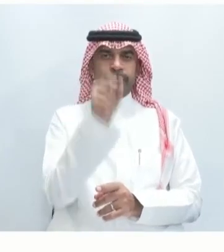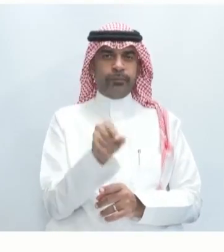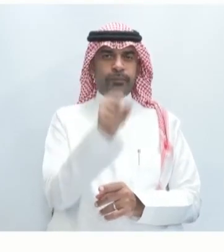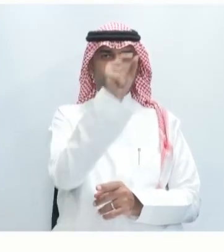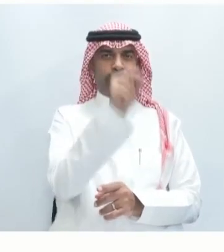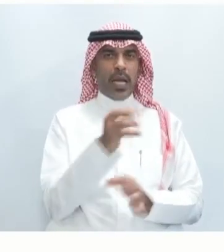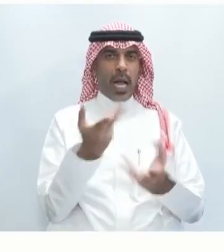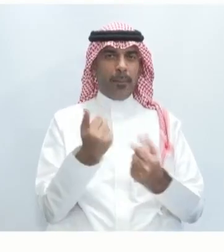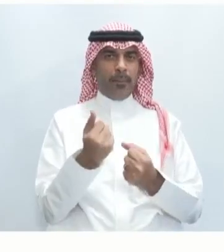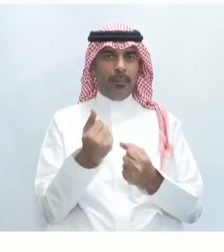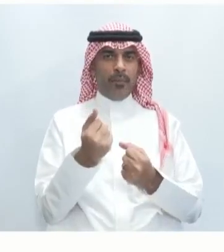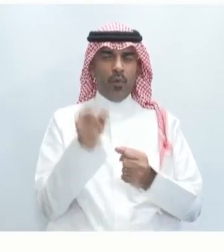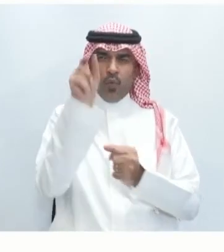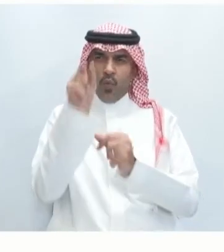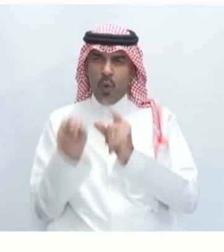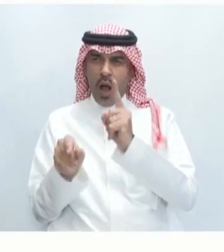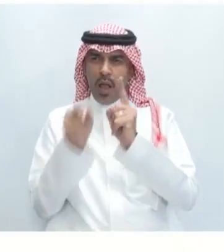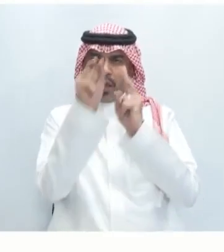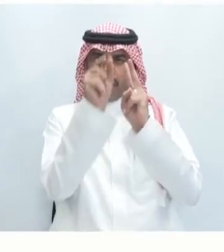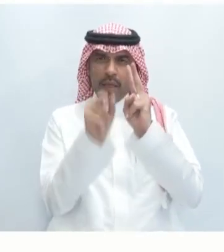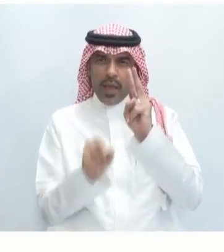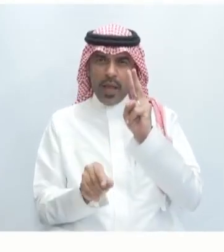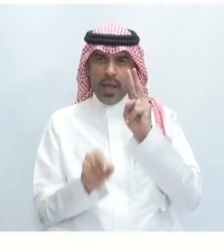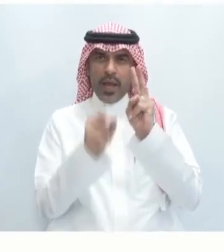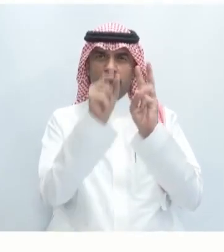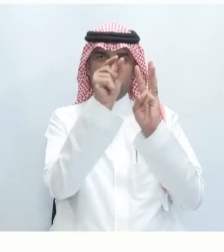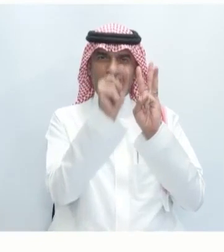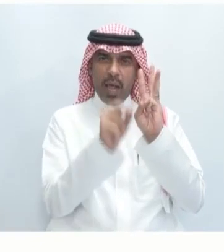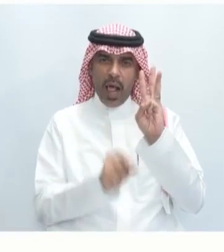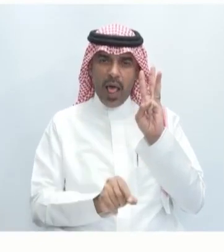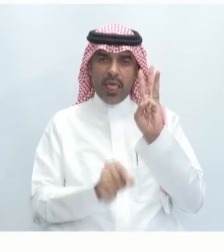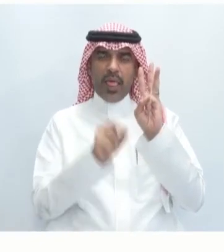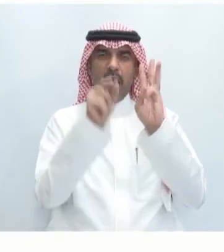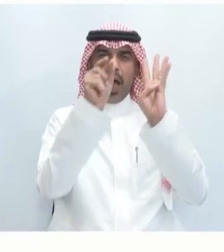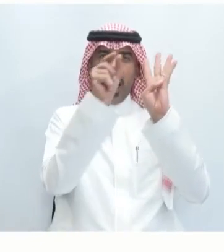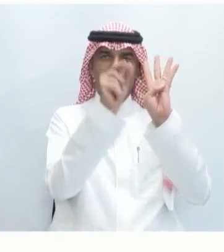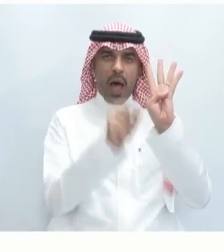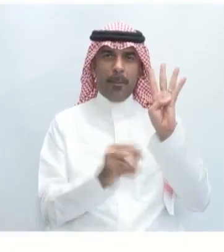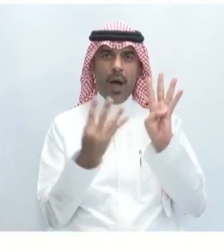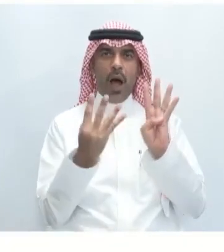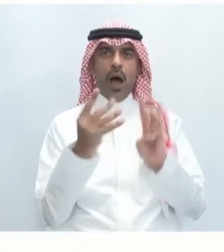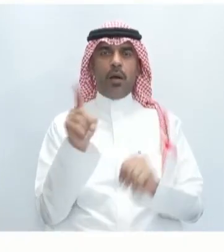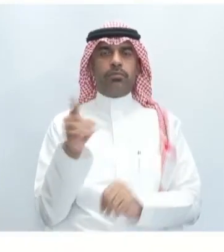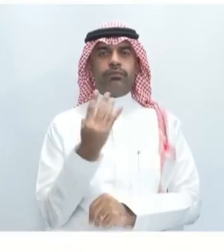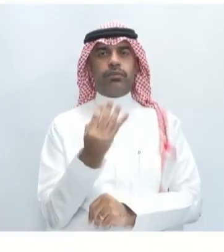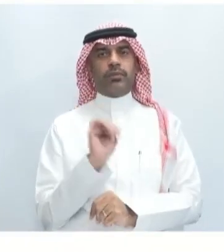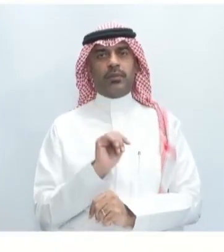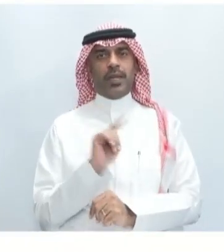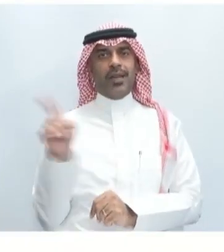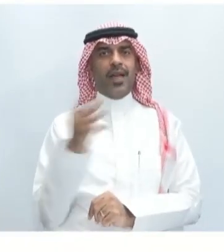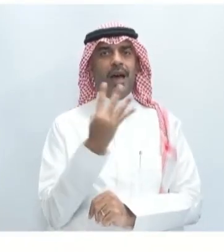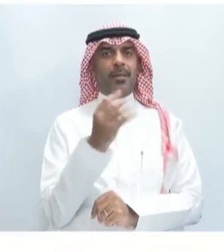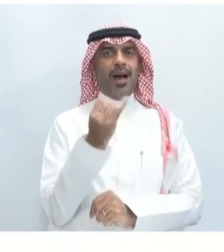المكعبات في منزله العشرات واحد اثنان ثلاثه اربعه اذا لدينا